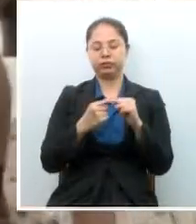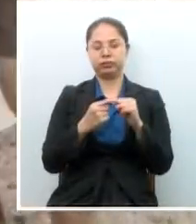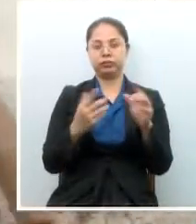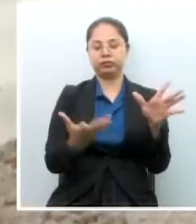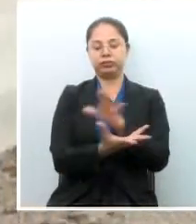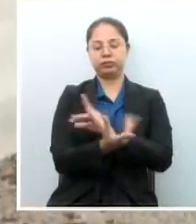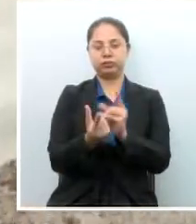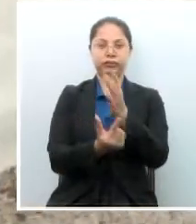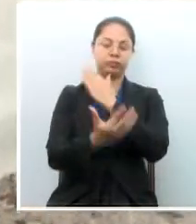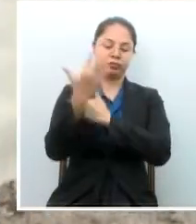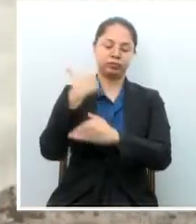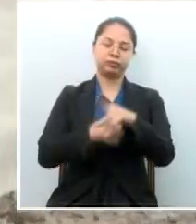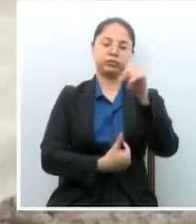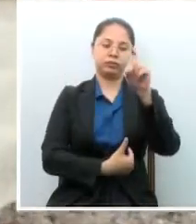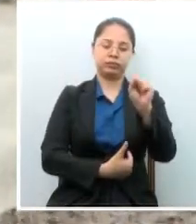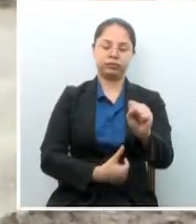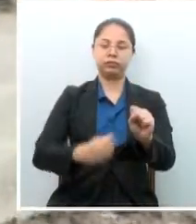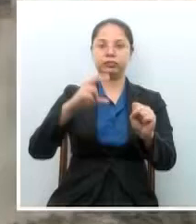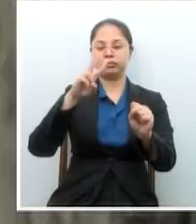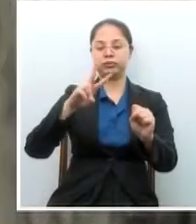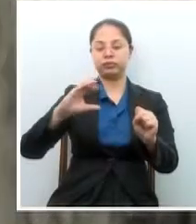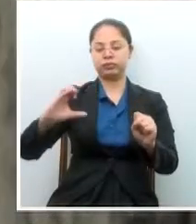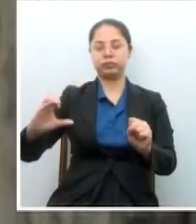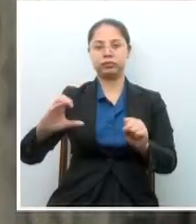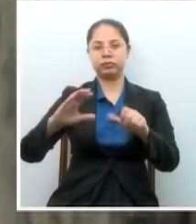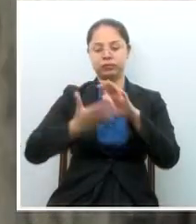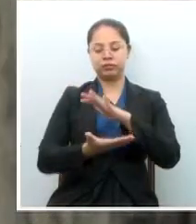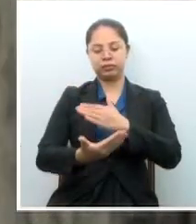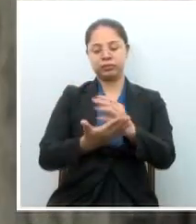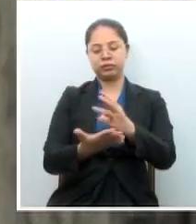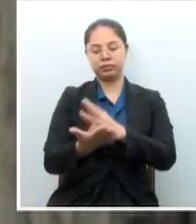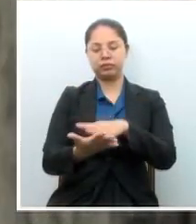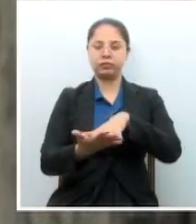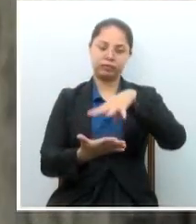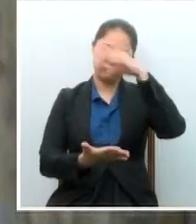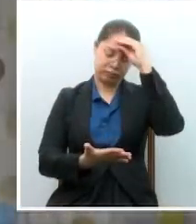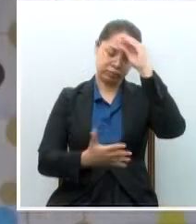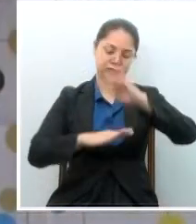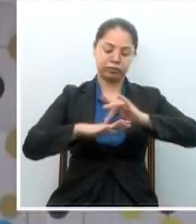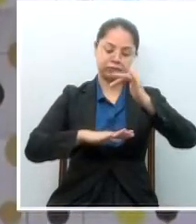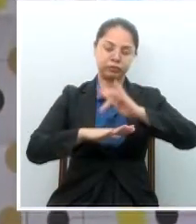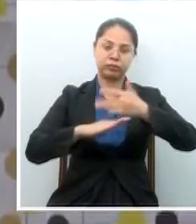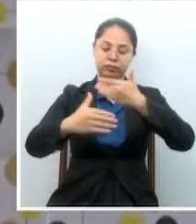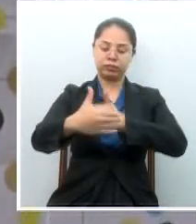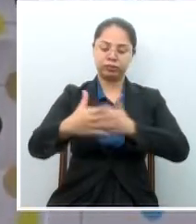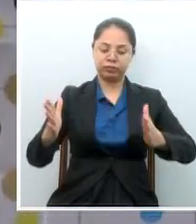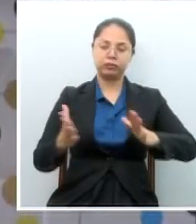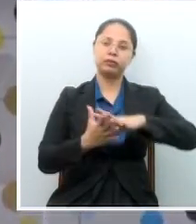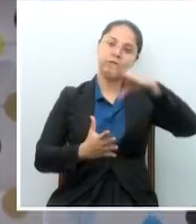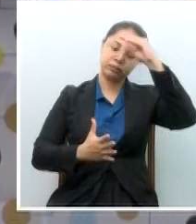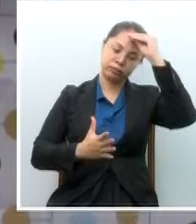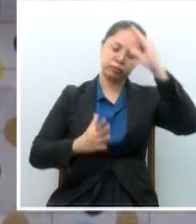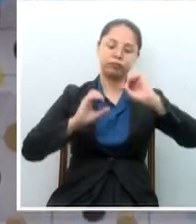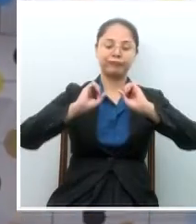ประวัติศาสตร์ 1S 2C ในชั้นเรียนนะคะการเรียนบรรยากาศในชั้นเรียนจึงเรียนอย่างมีความสุข